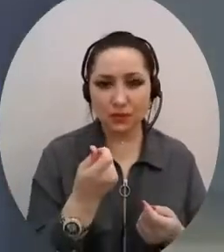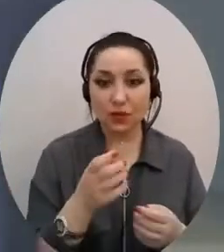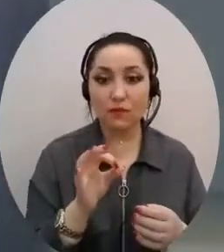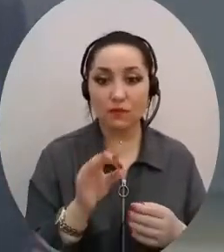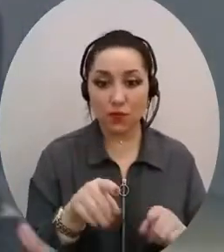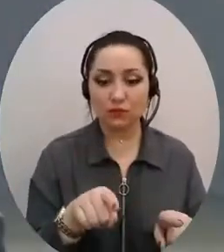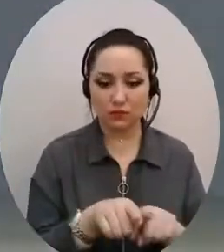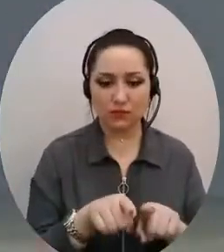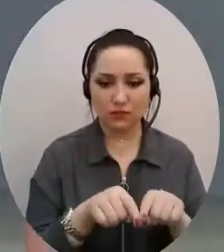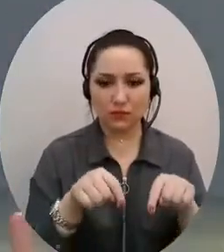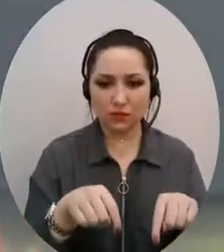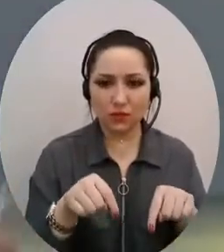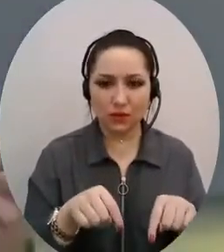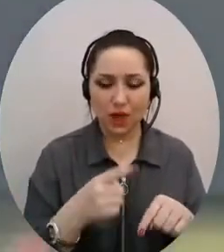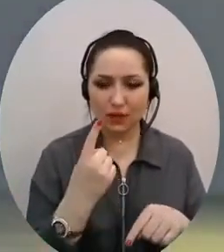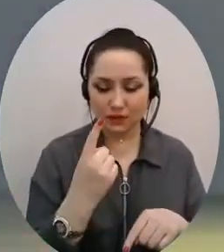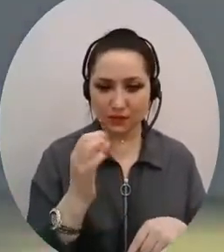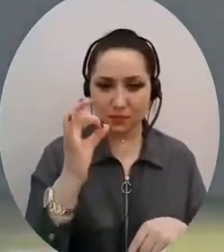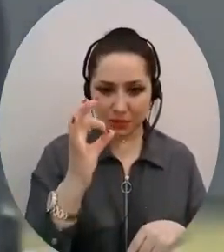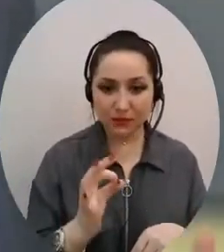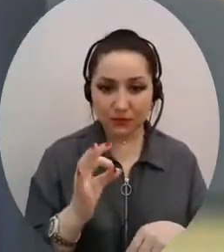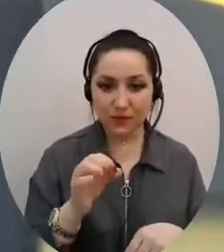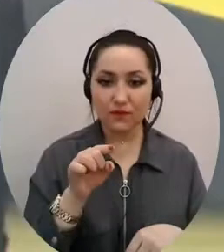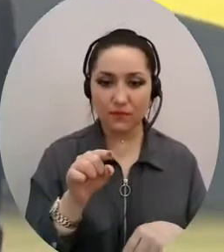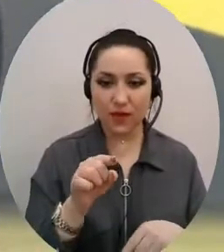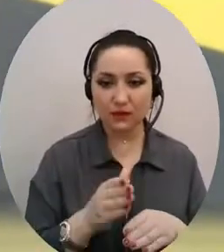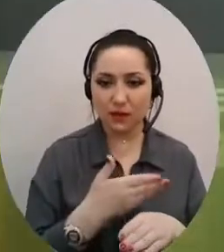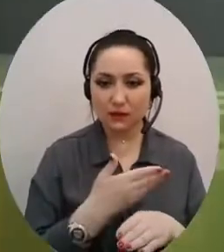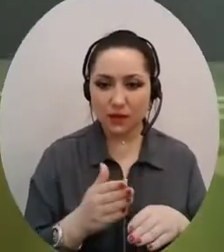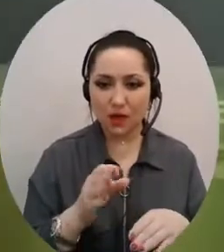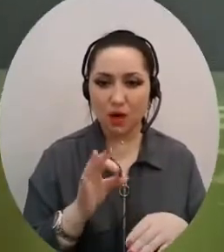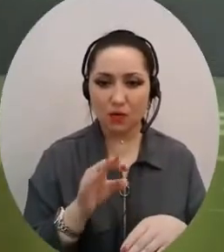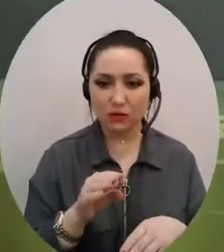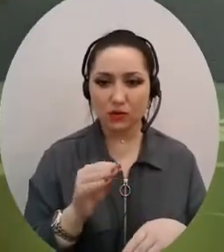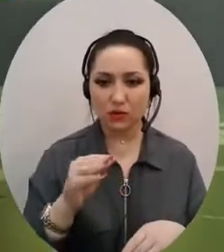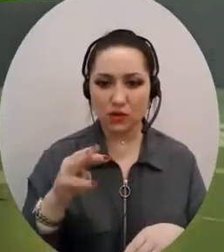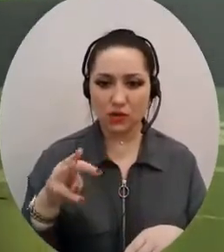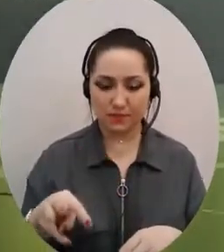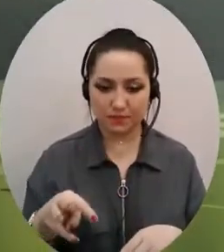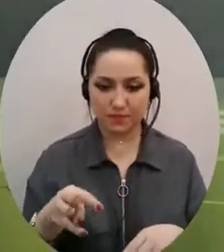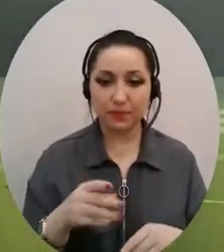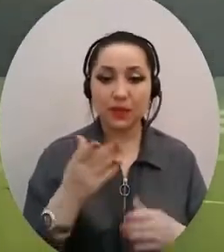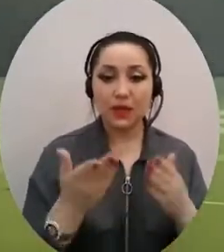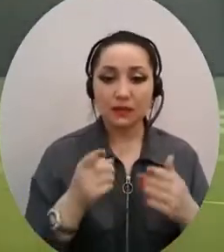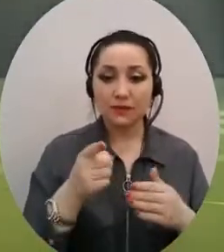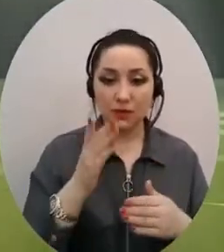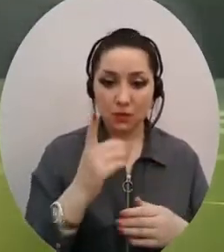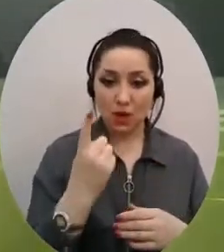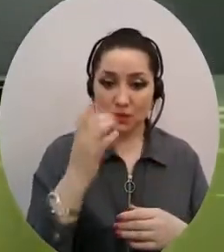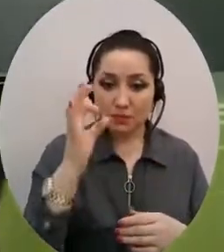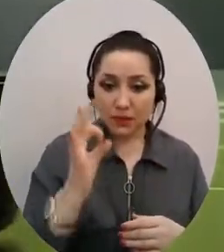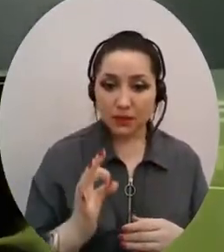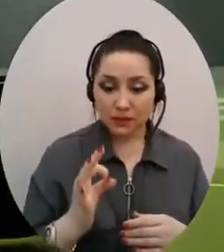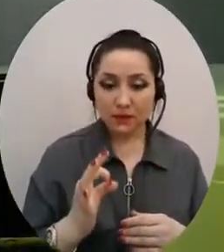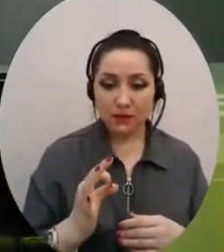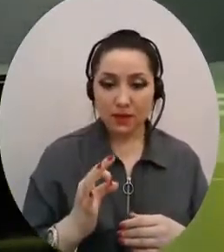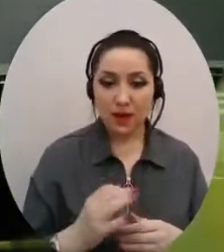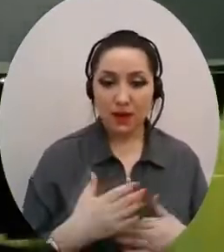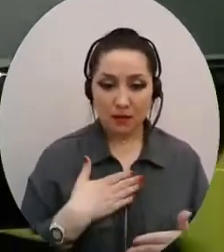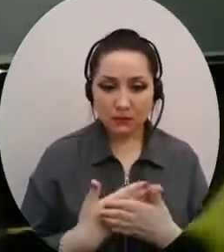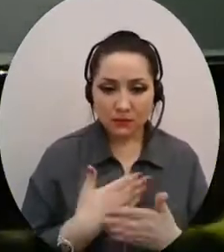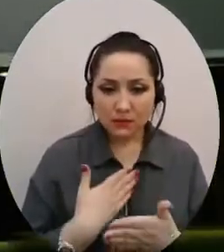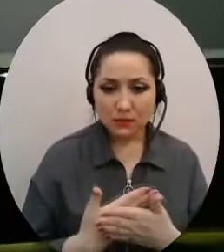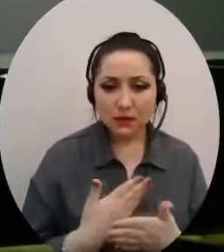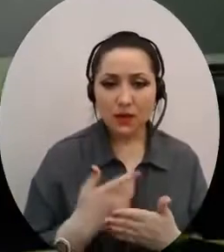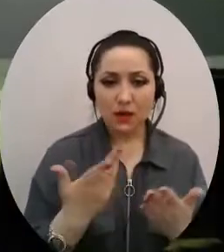то же самое. 1% вас отделяет от GM. Если вы будете на 1% активнее, если вы